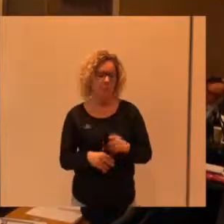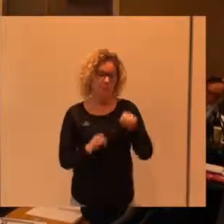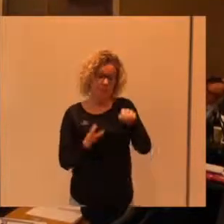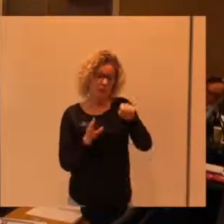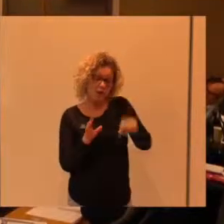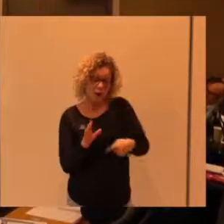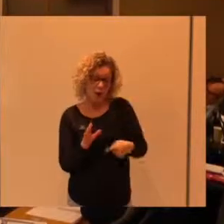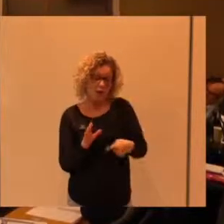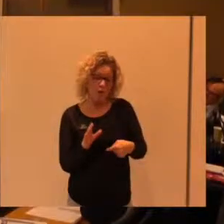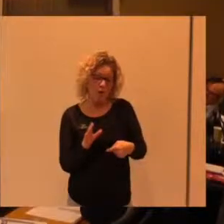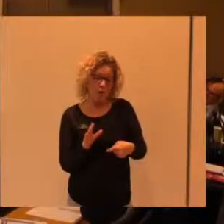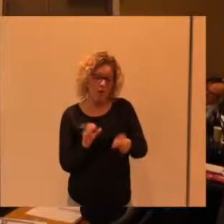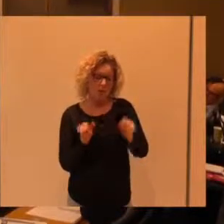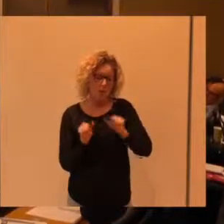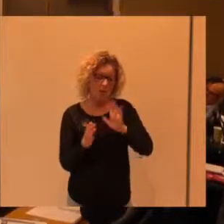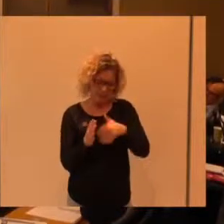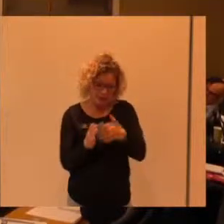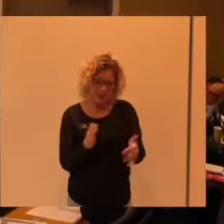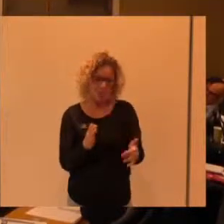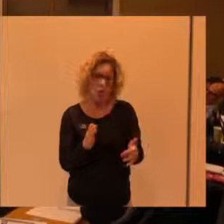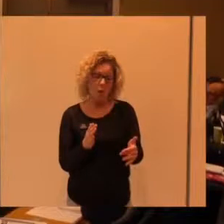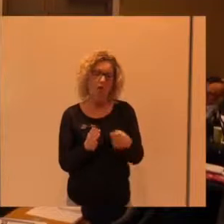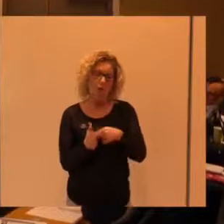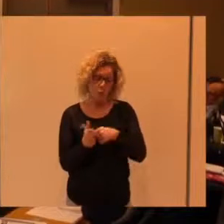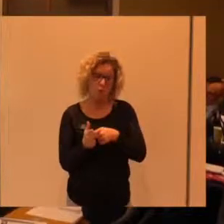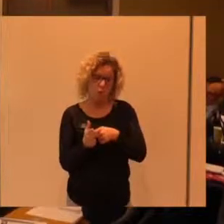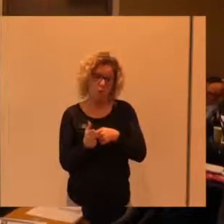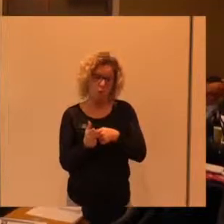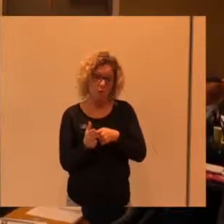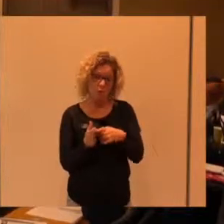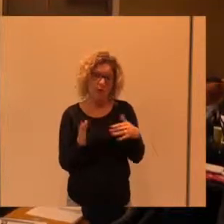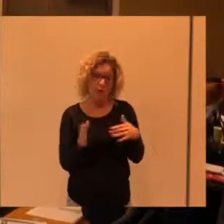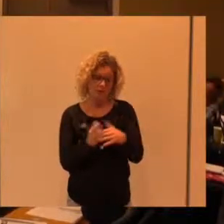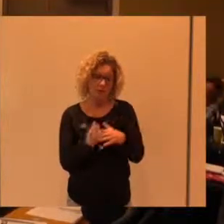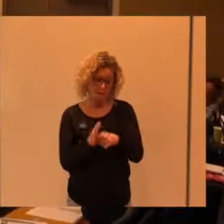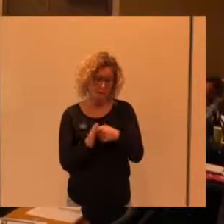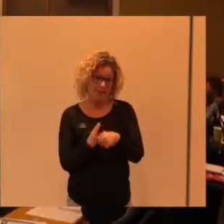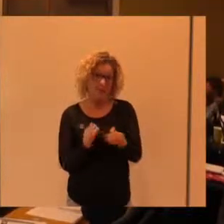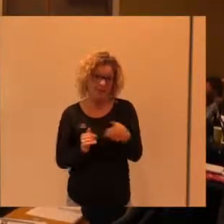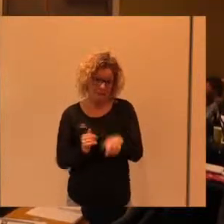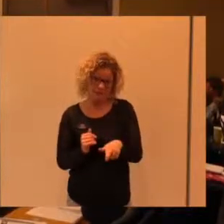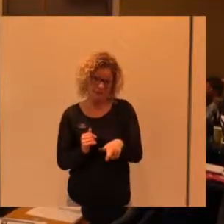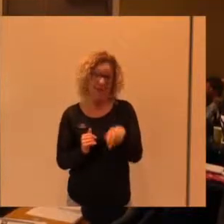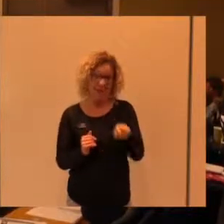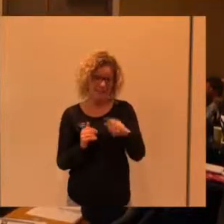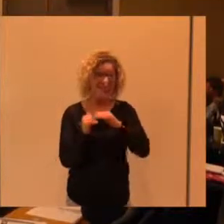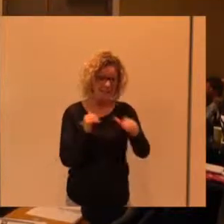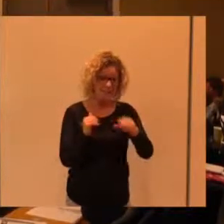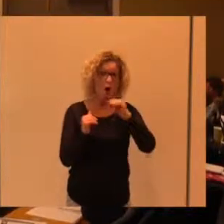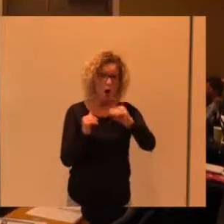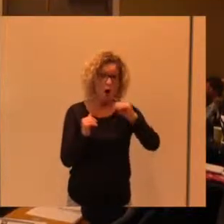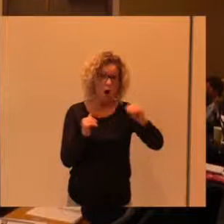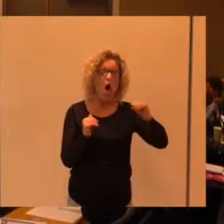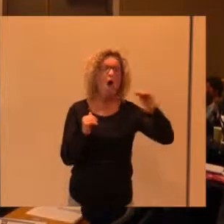på att man ska ha teckenspråkiga versioner till videofilmer. Det ligger på trippel